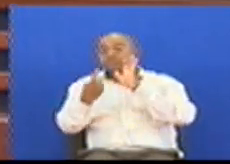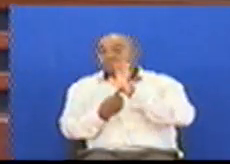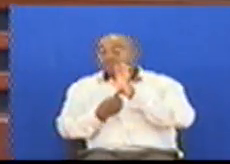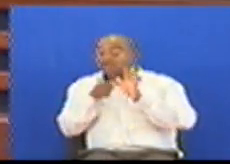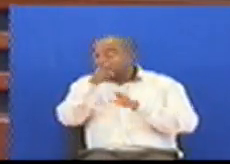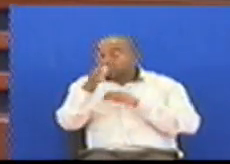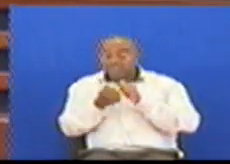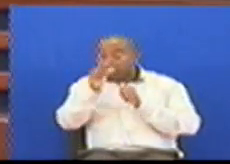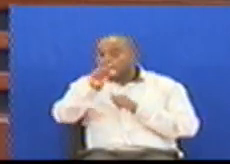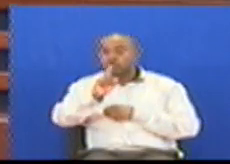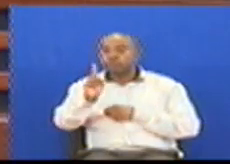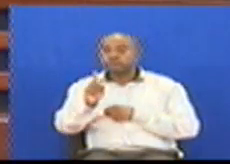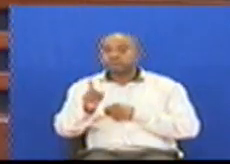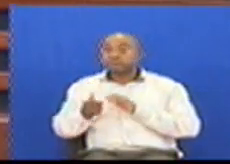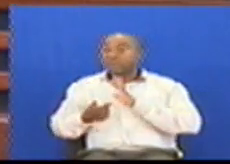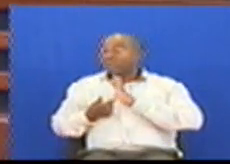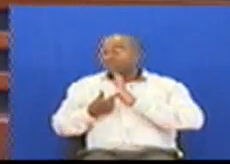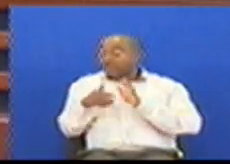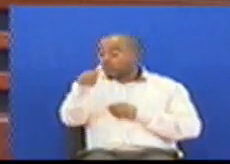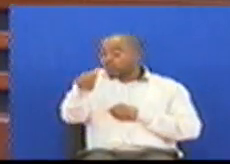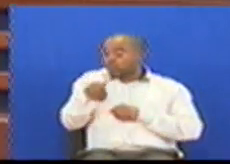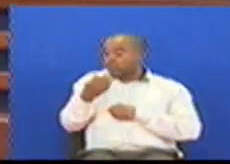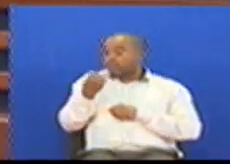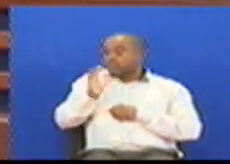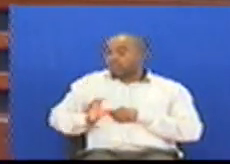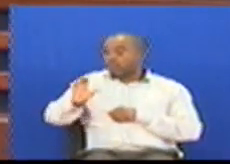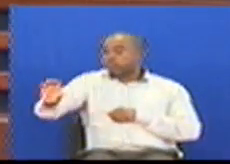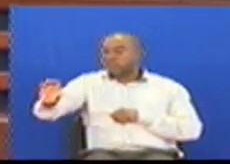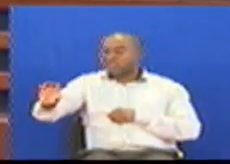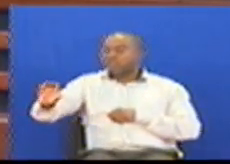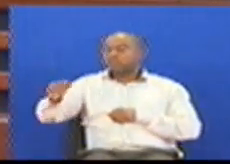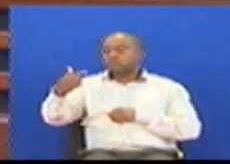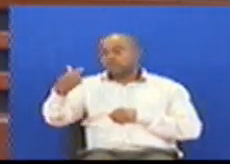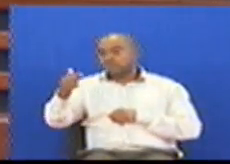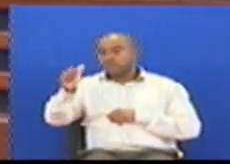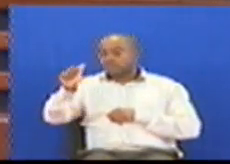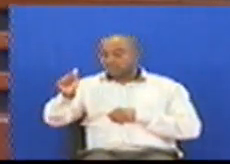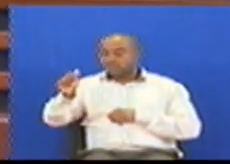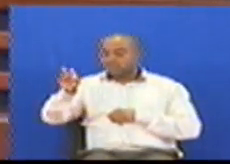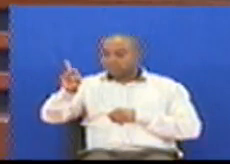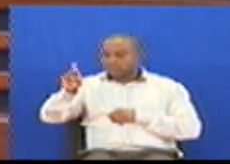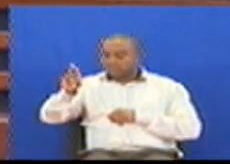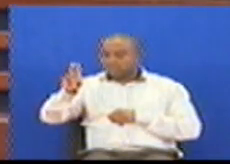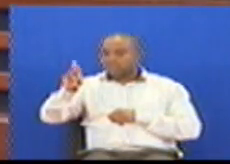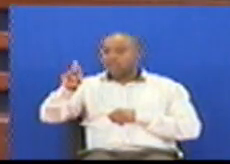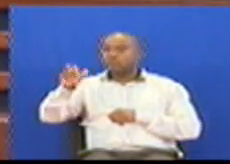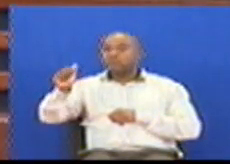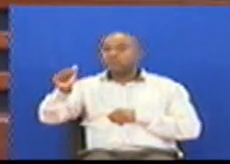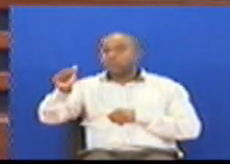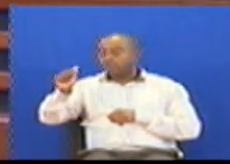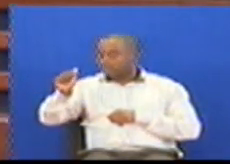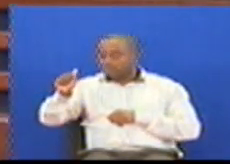dogo. Tukiendelea kuwanyima fedha Tarura, hawatafika mbali. Na Mheshimiwa Waziri, kwenye taarifa yako umesema